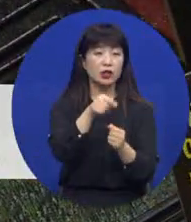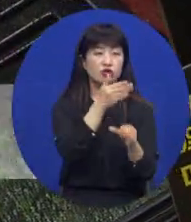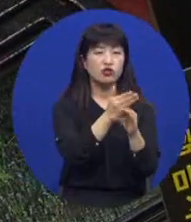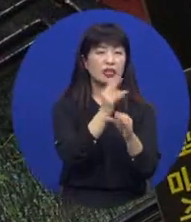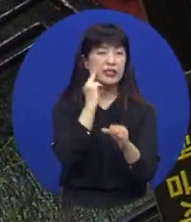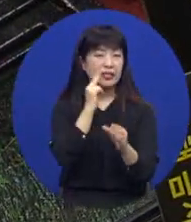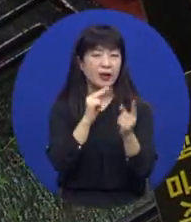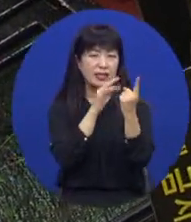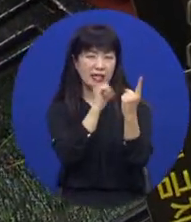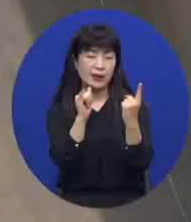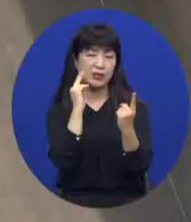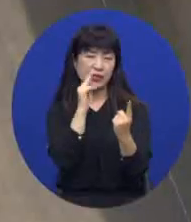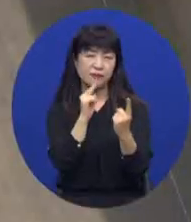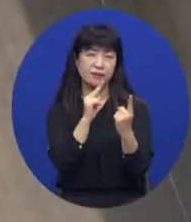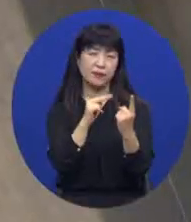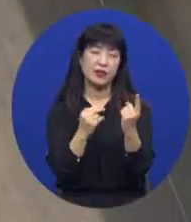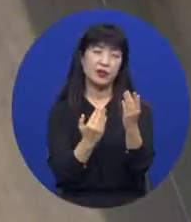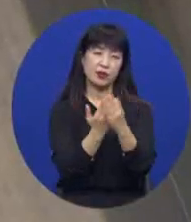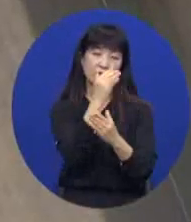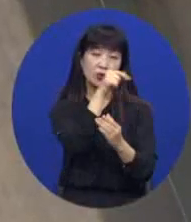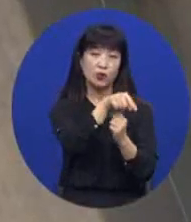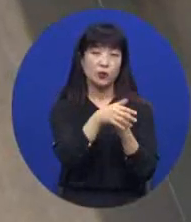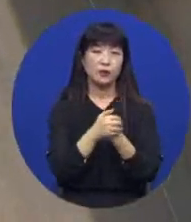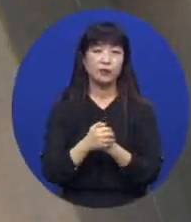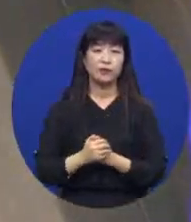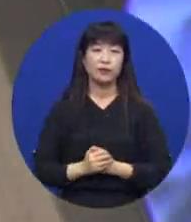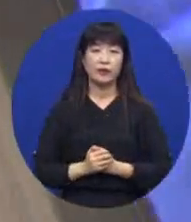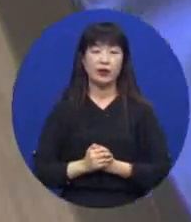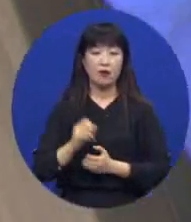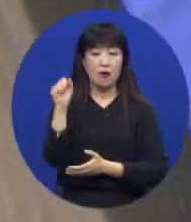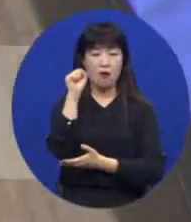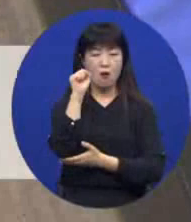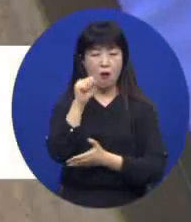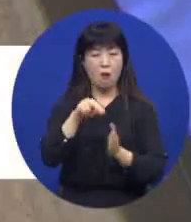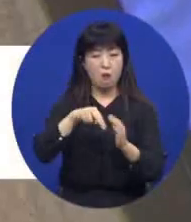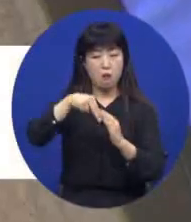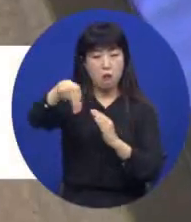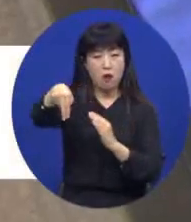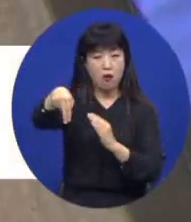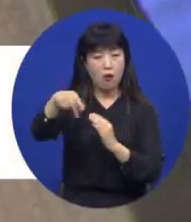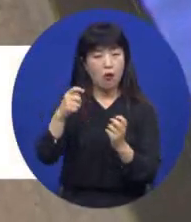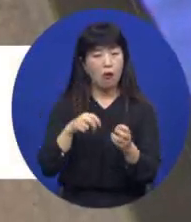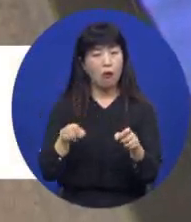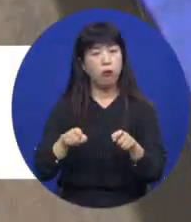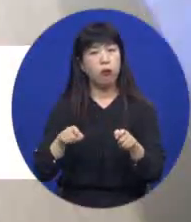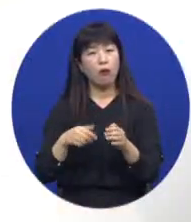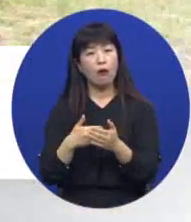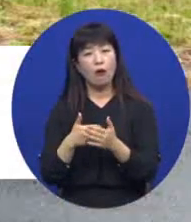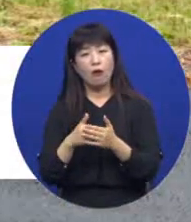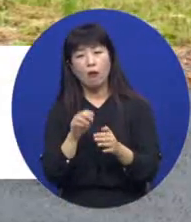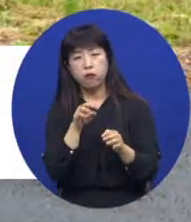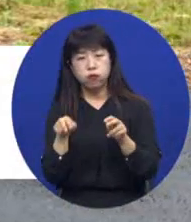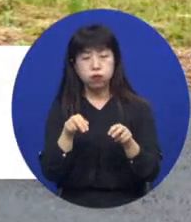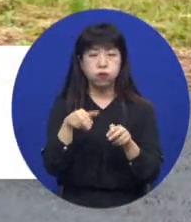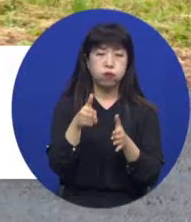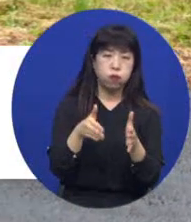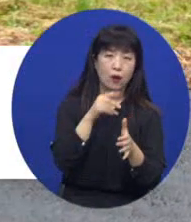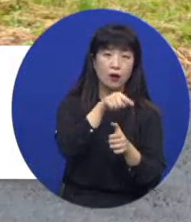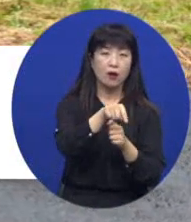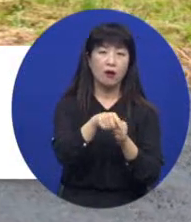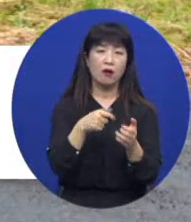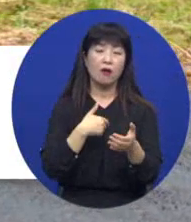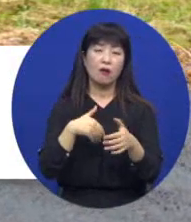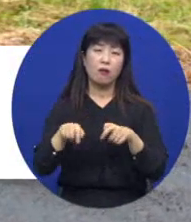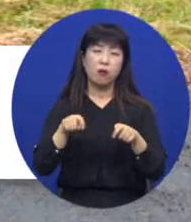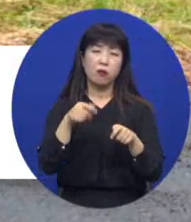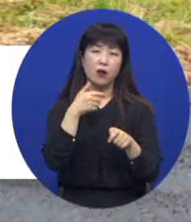중상을 입어 병원으로 이송됐습니다. 기사 아저씨만 나와 계시고 막 어떻게 해야 할지를 모르시더라고요. 비명소리가 겁에